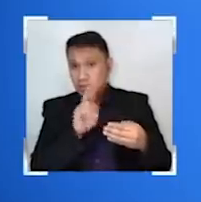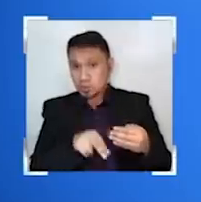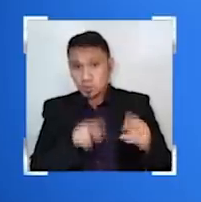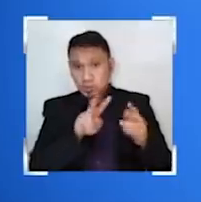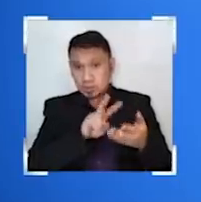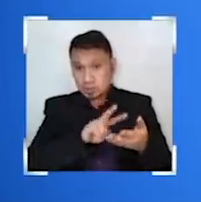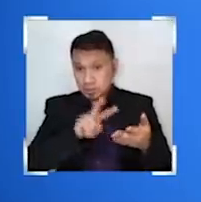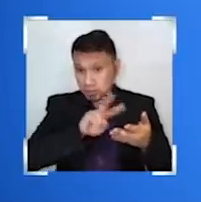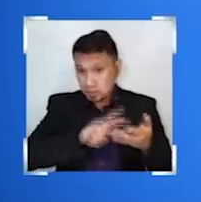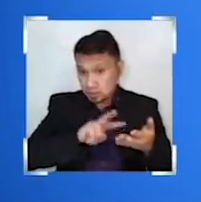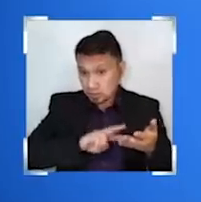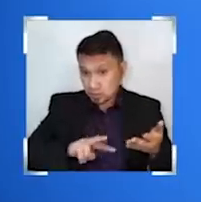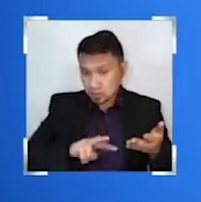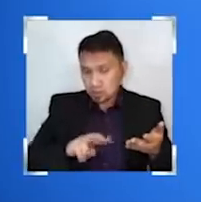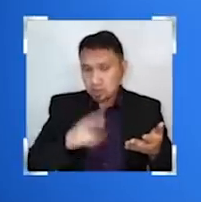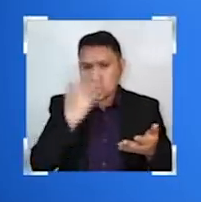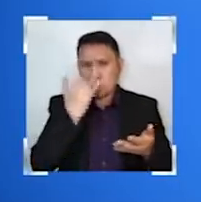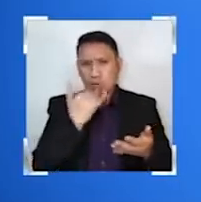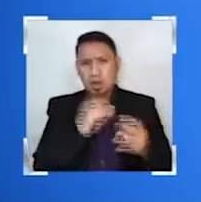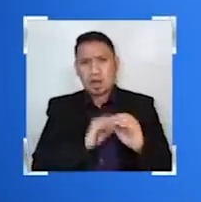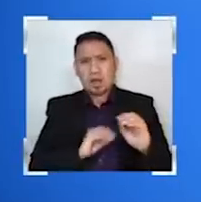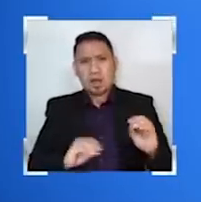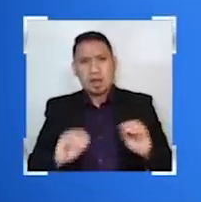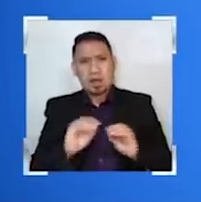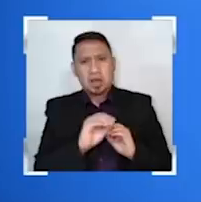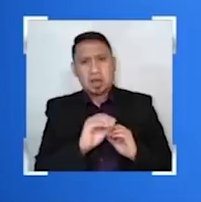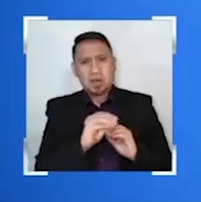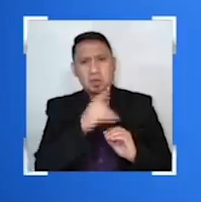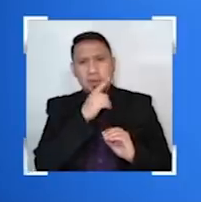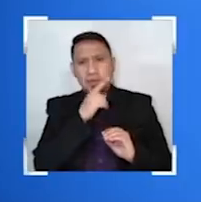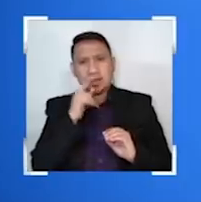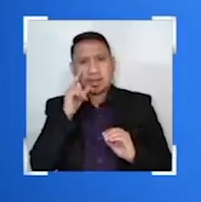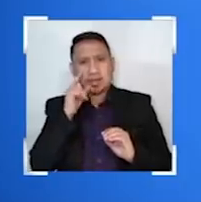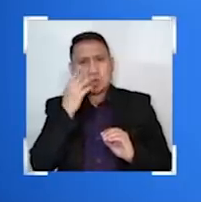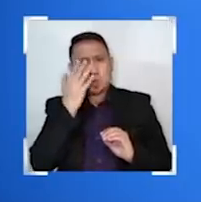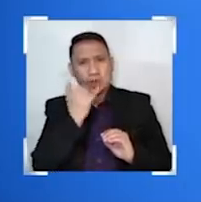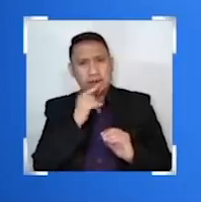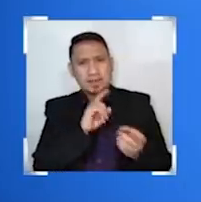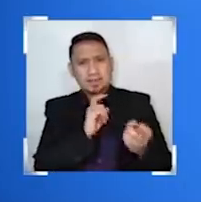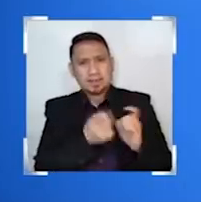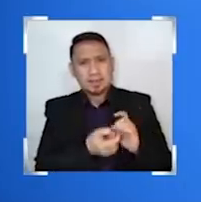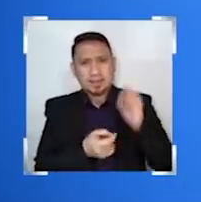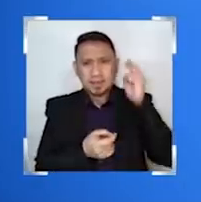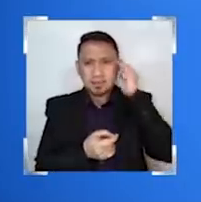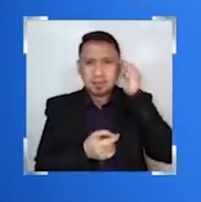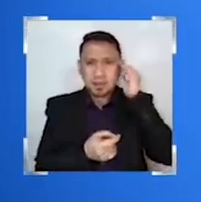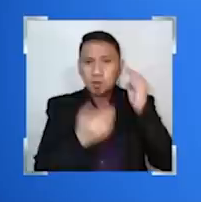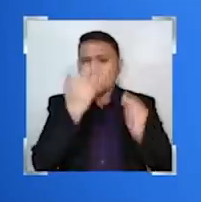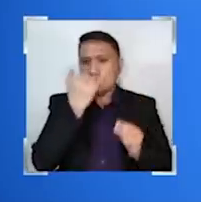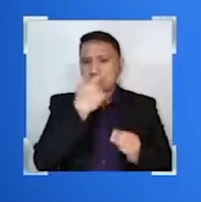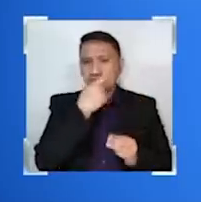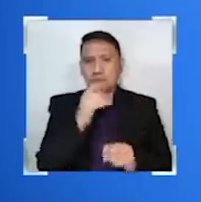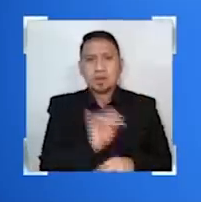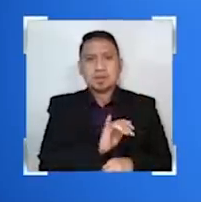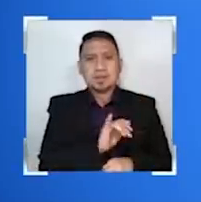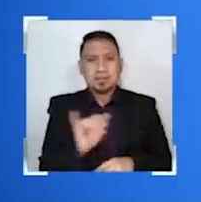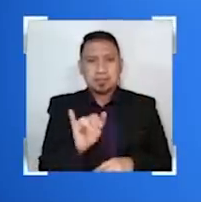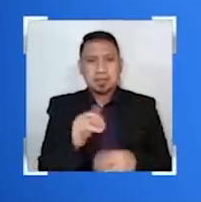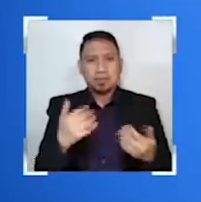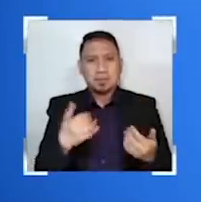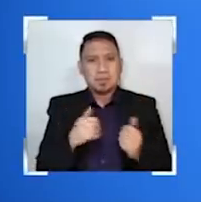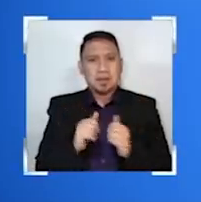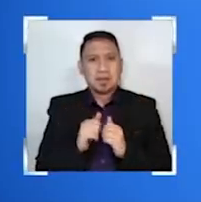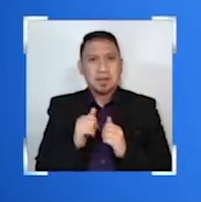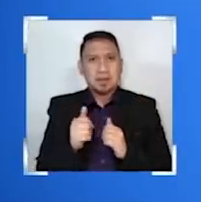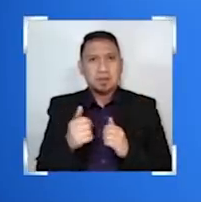bakit siya ipinagpalit ni Alvarez kay Vice President Lenny Robredo dahil pareho lang naman daw silang malayo sa survey leader.